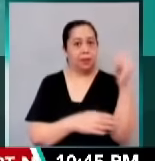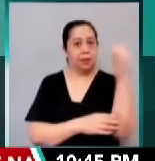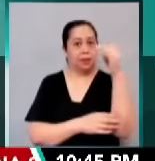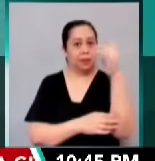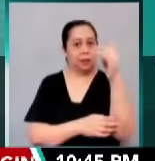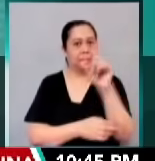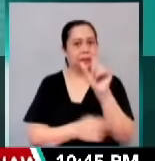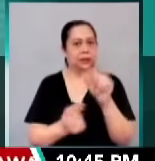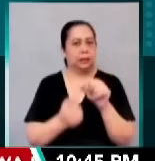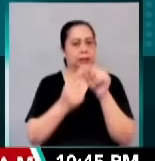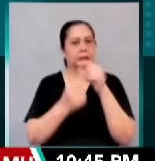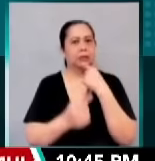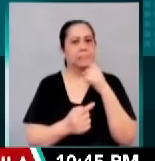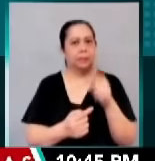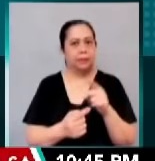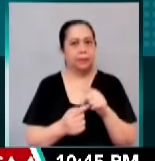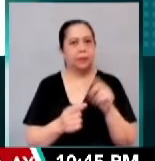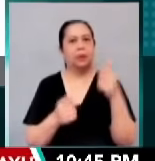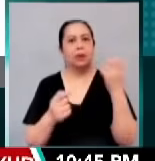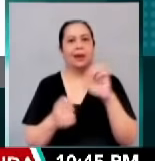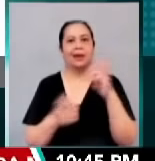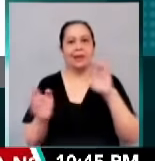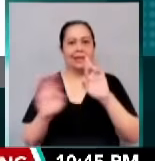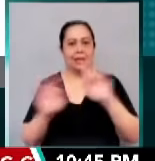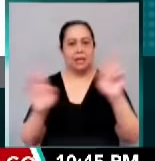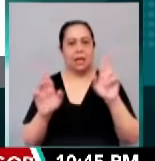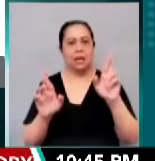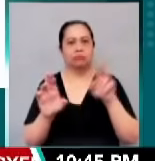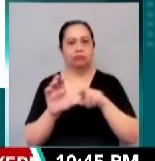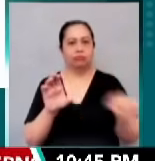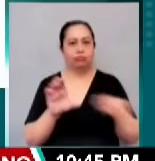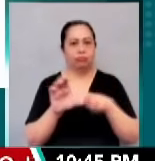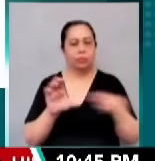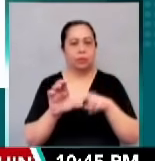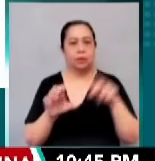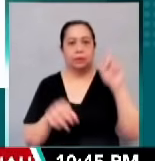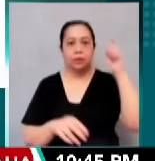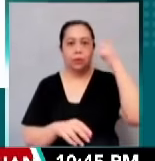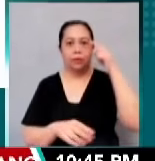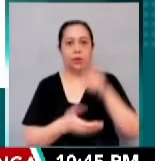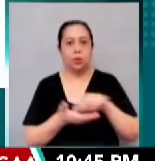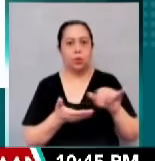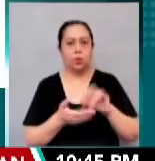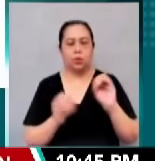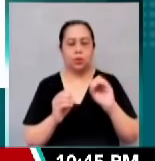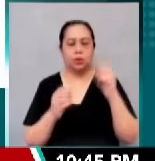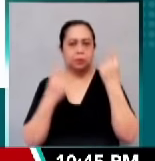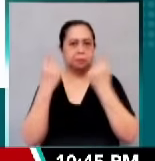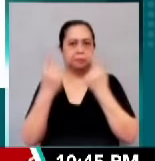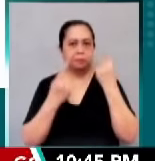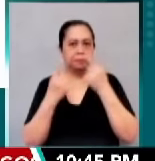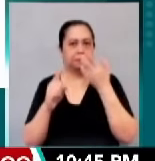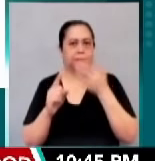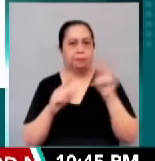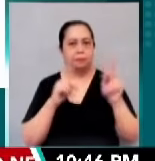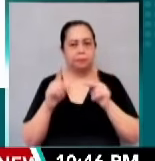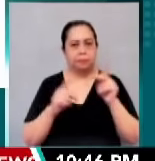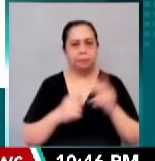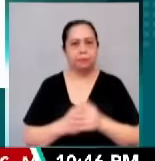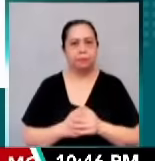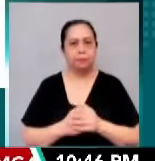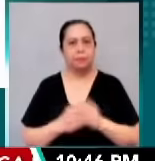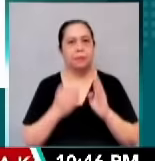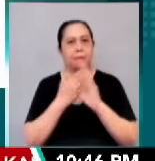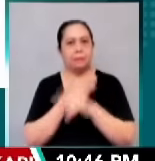sabihan silang mag-evacuate. Ayon sa governor ng New York, wala namang dapat ipag-alala ang mga tao. Balik normal na rin